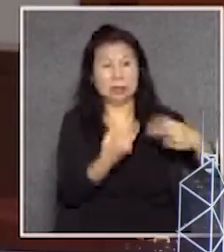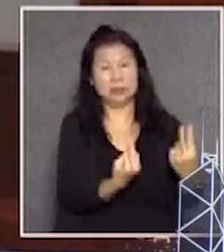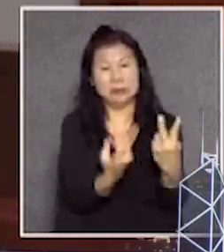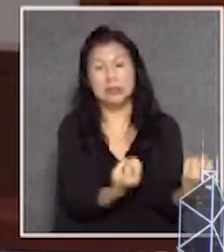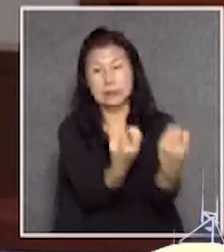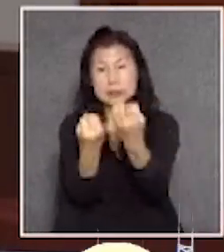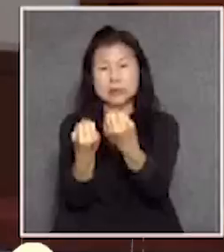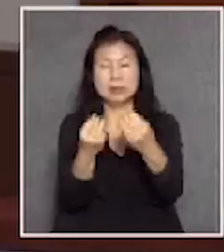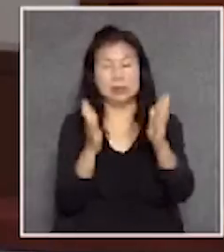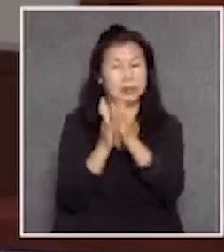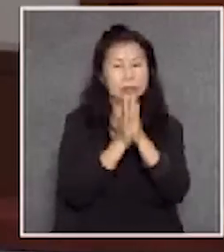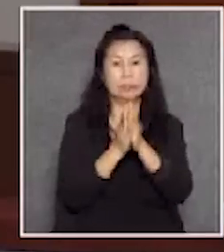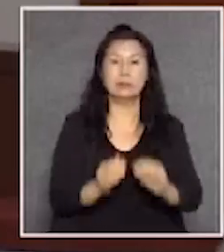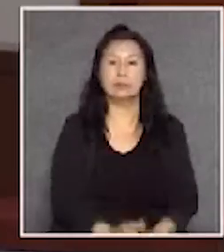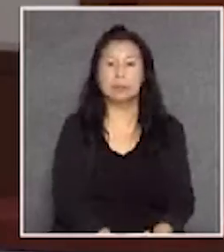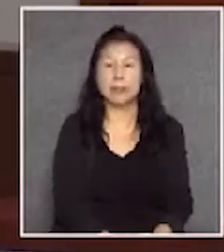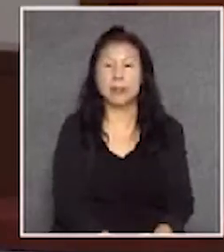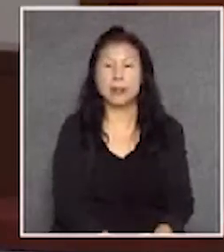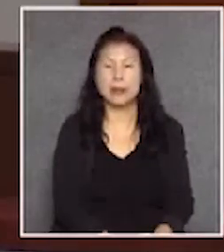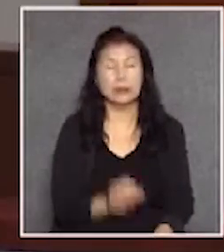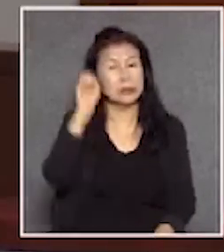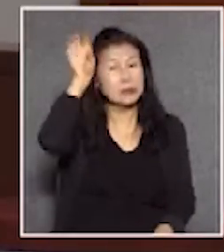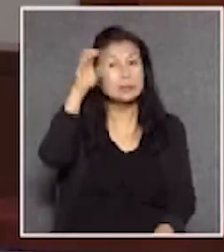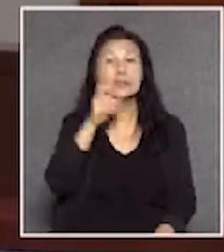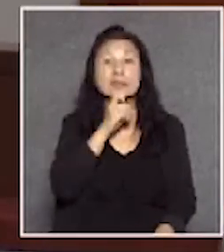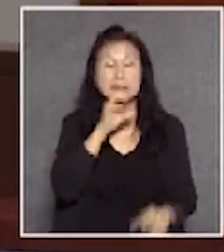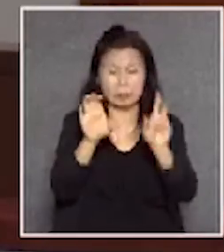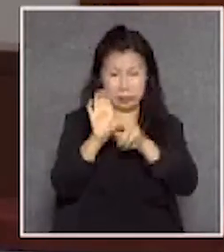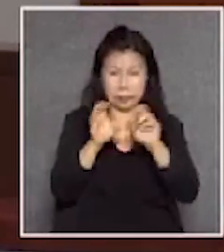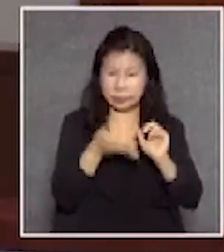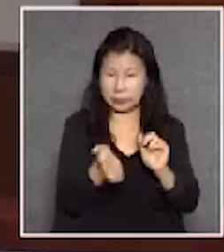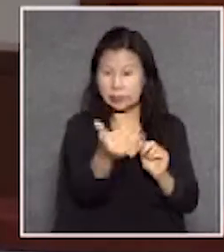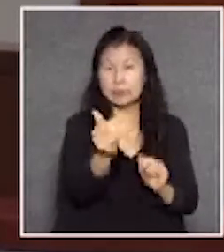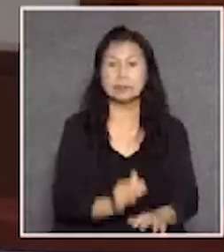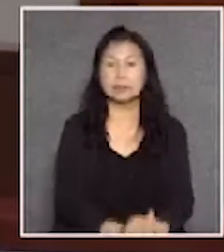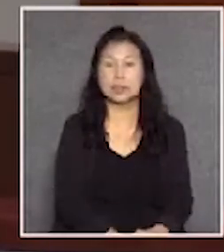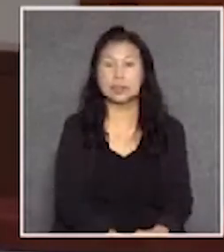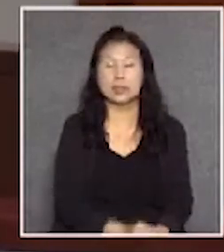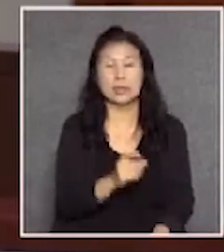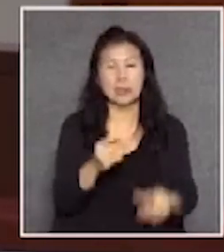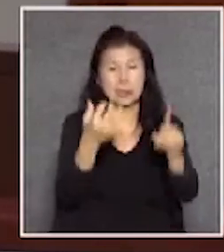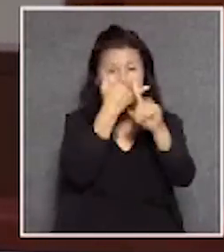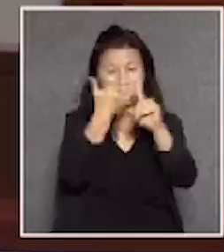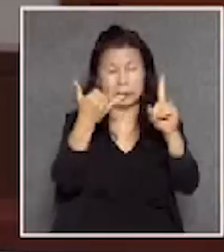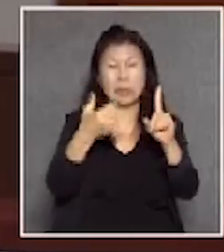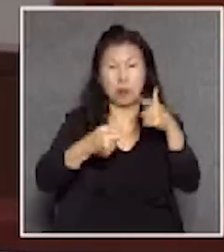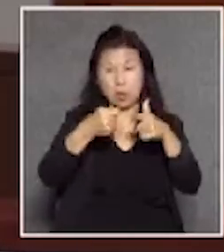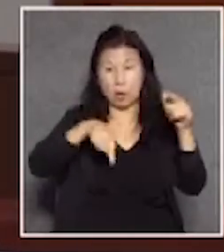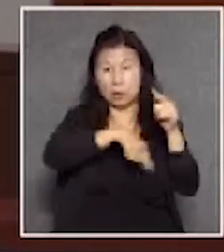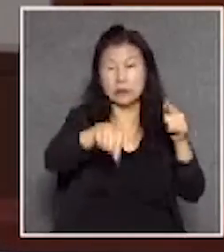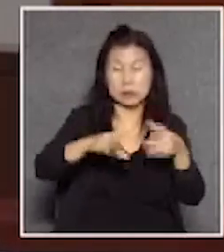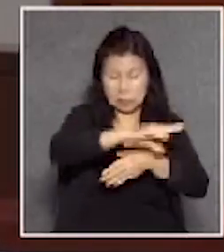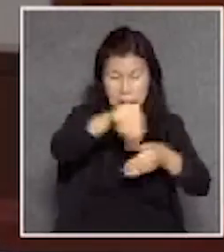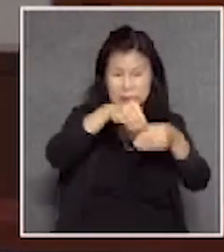配，所以就建議將大浪西灣約16公頃的土地納入郊